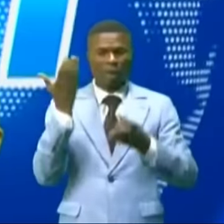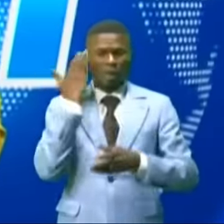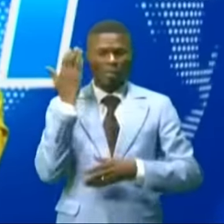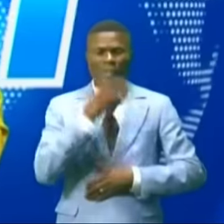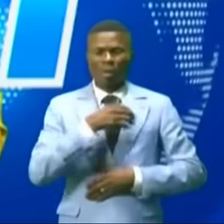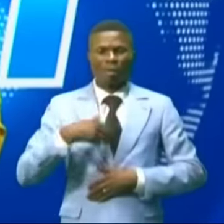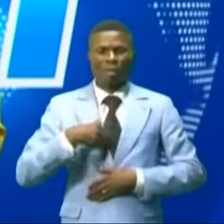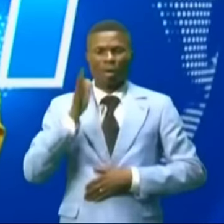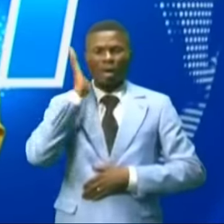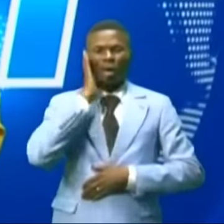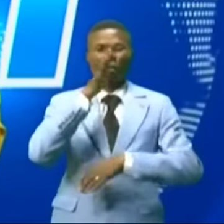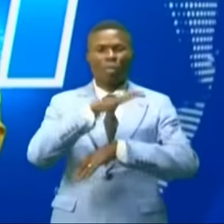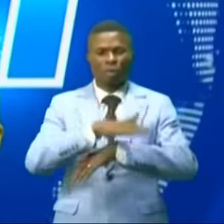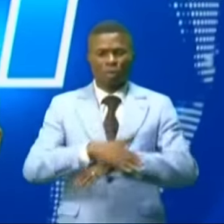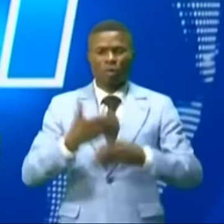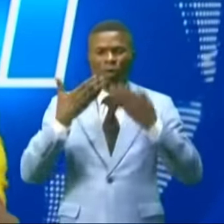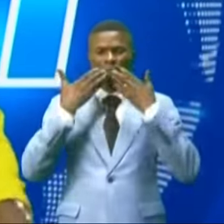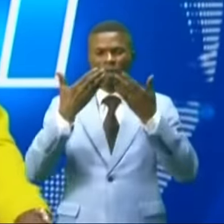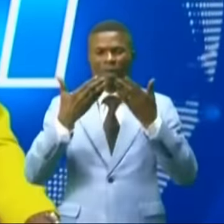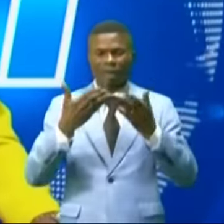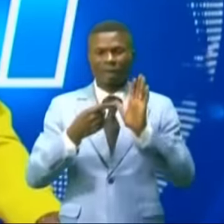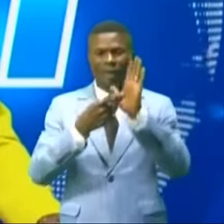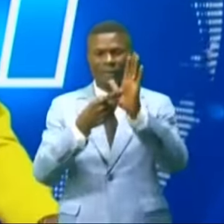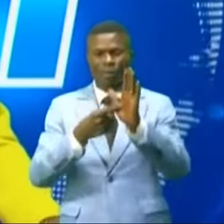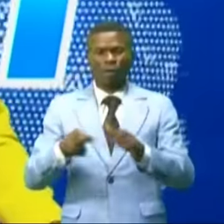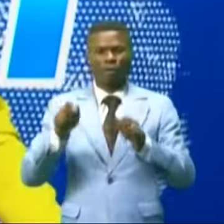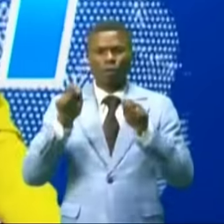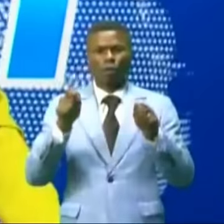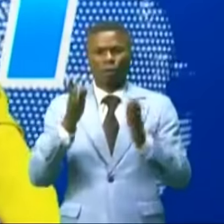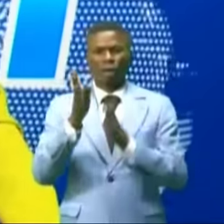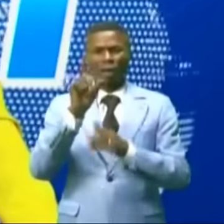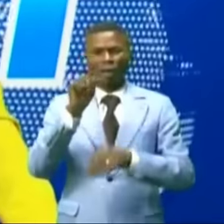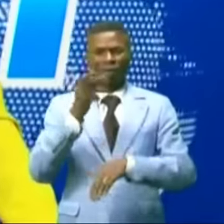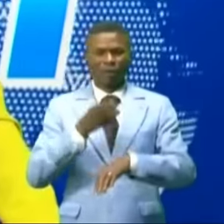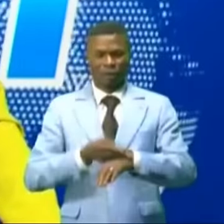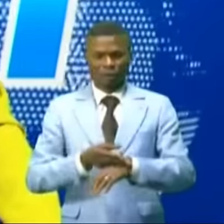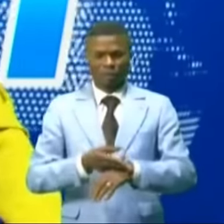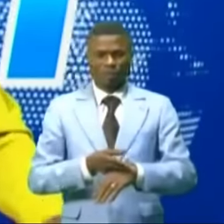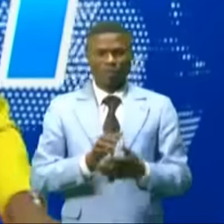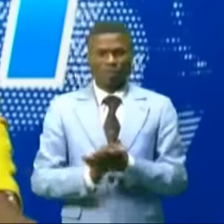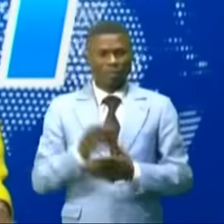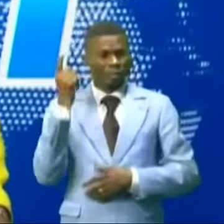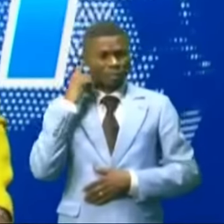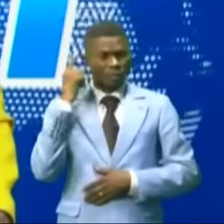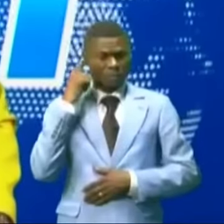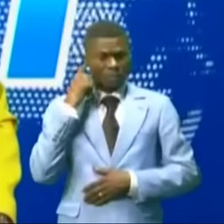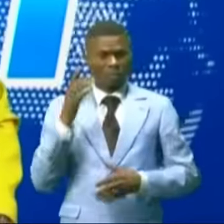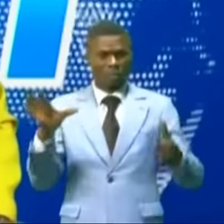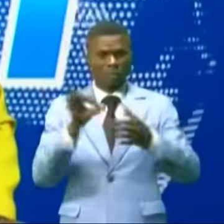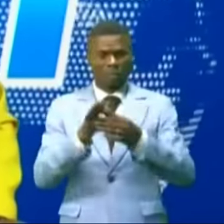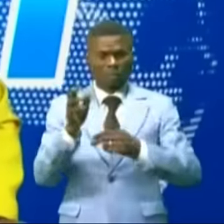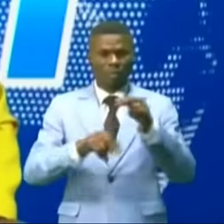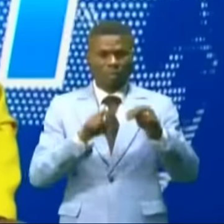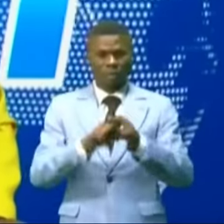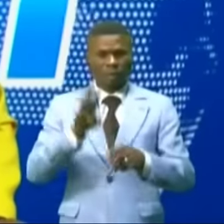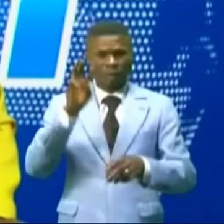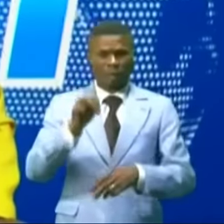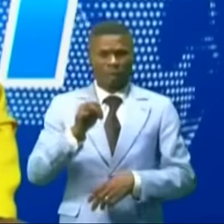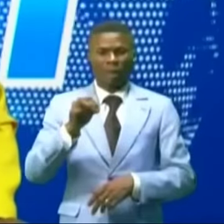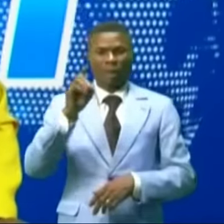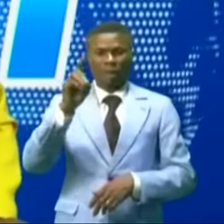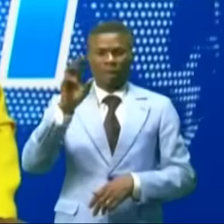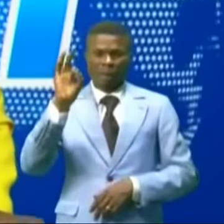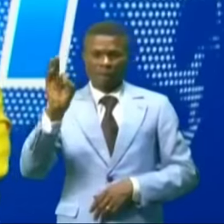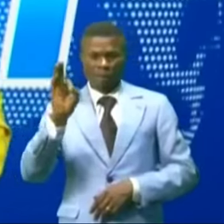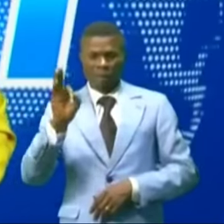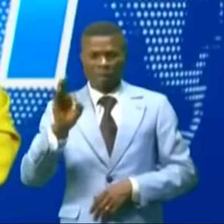messieurs. Tout le plaisir est pour moi de vous présenter ce journal. Nous venons de l'apprendre, la coalition RDF M23 est en débandade